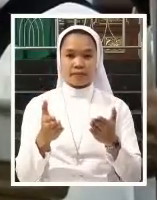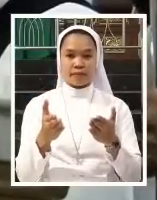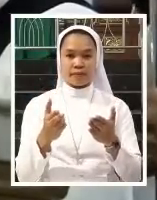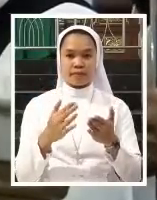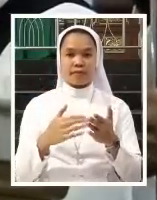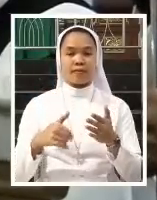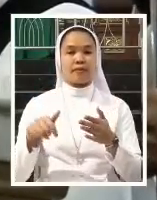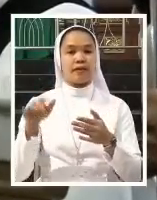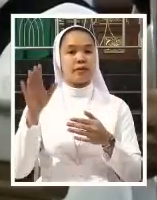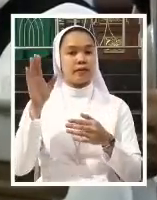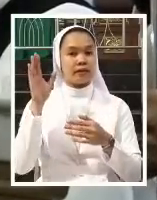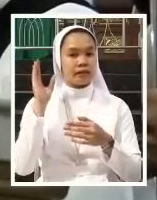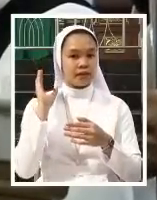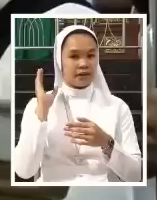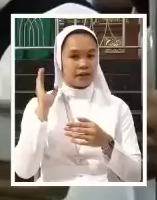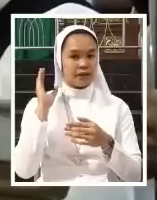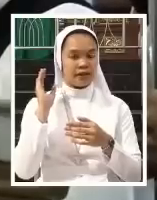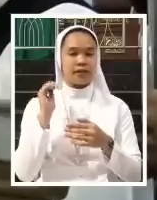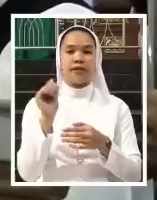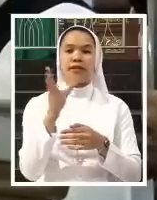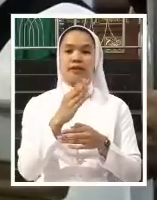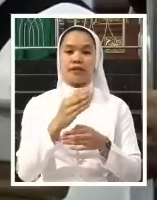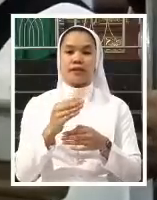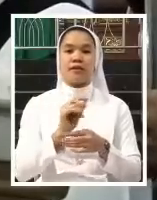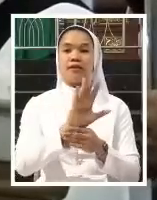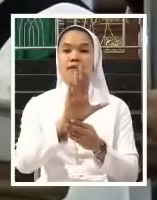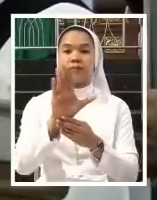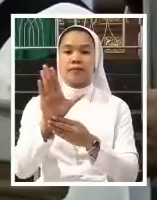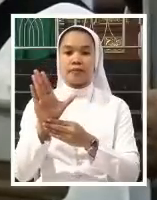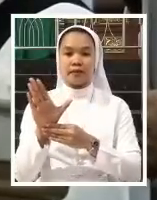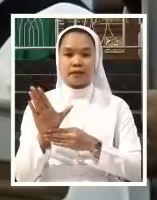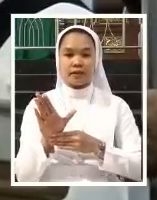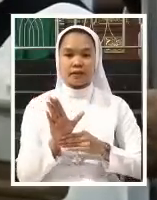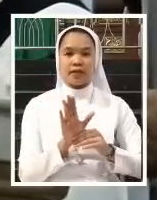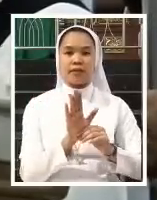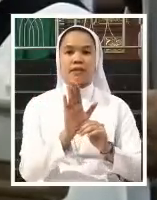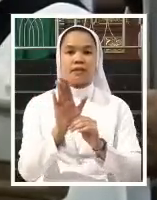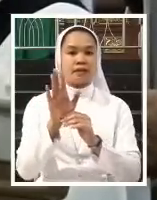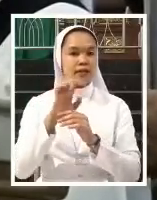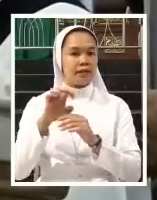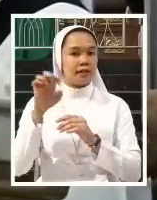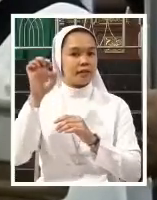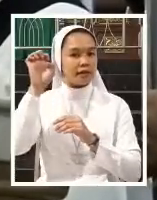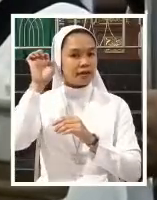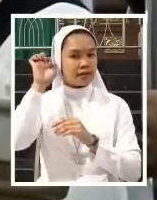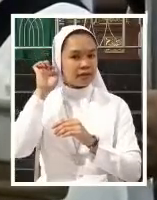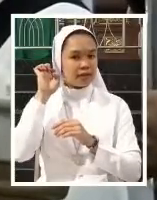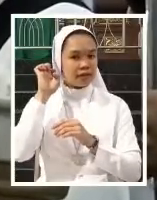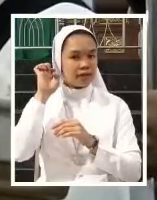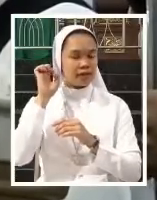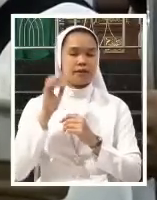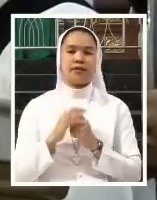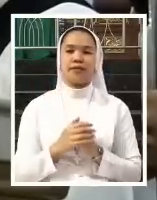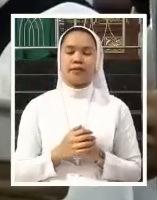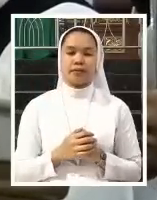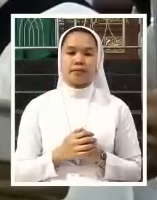Nanadangog nindo, kansa indong mga talinga.